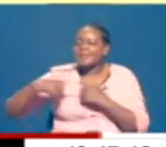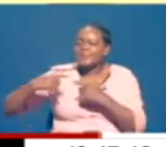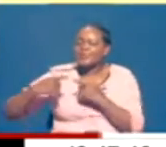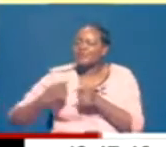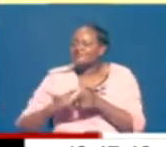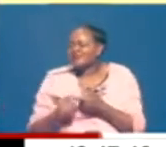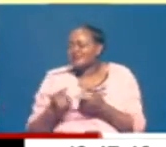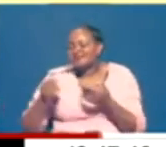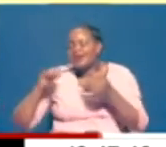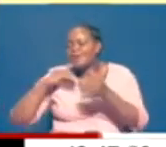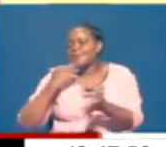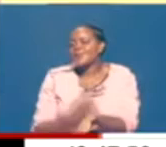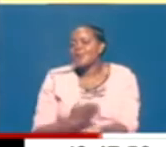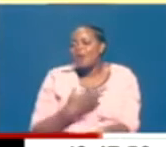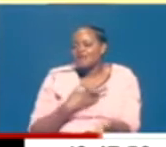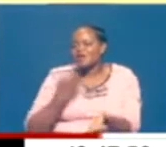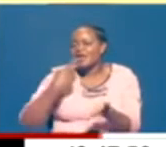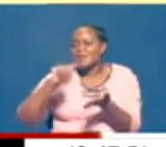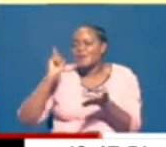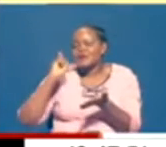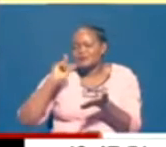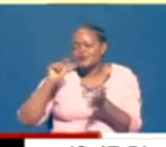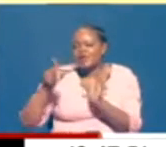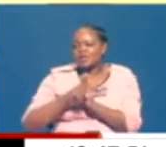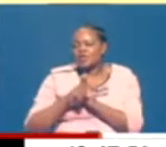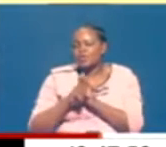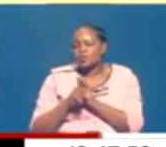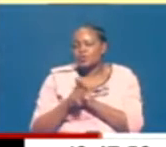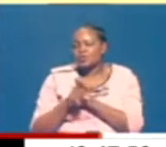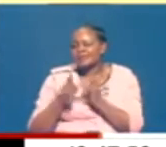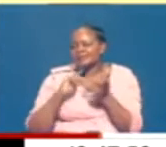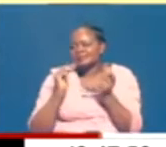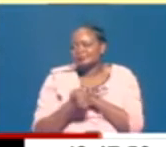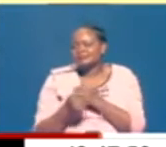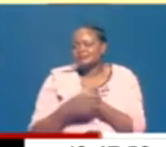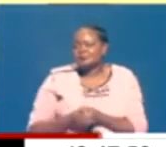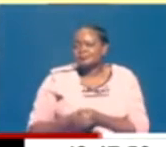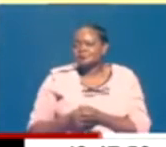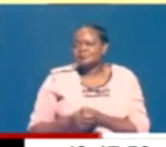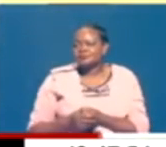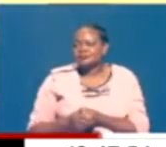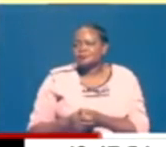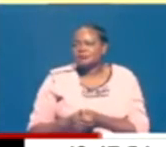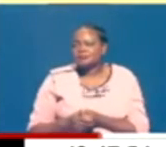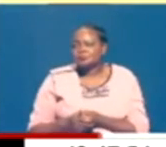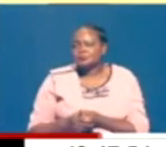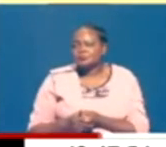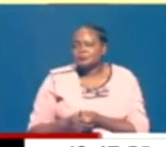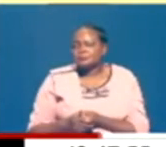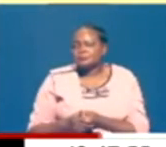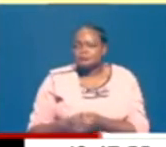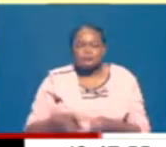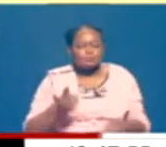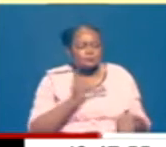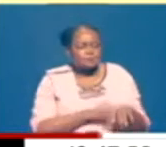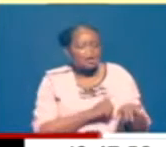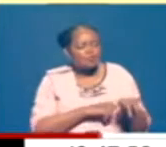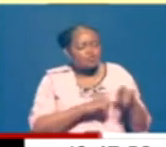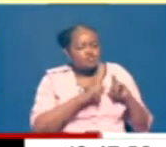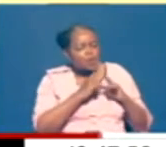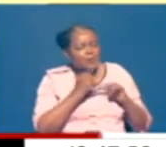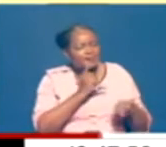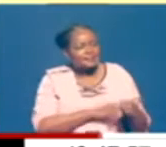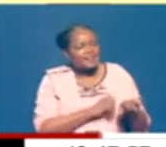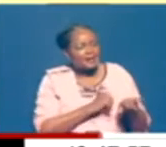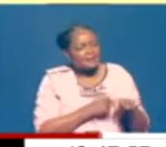hiyo uwezo ya kupitisha hizo sheria. Mm-hmm. Na kuzibadilisha. Mm-hmm. Ndio. Naam, tunaposalia kwenye hili swala la muda, sasa